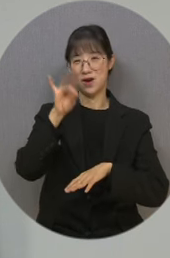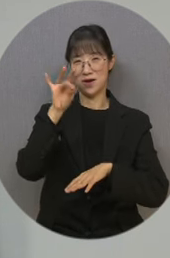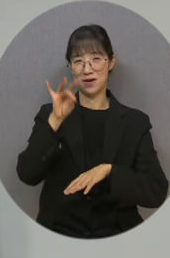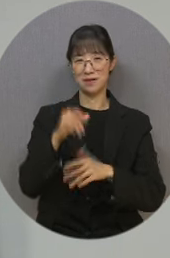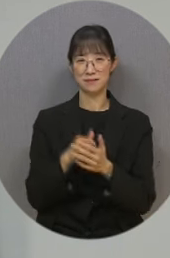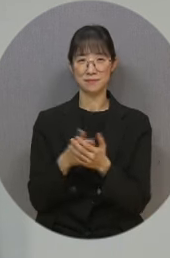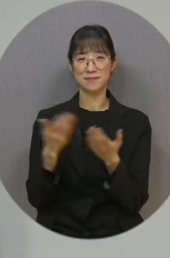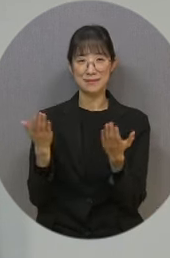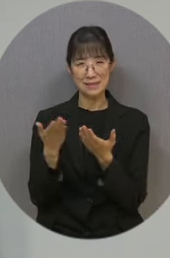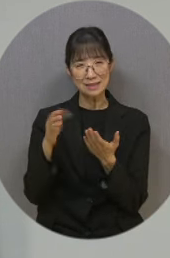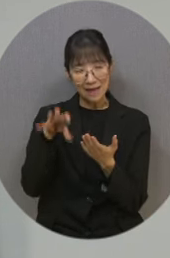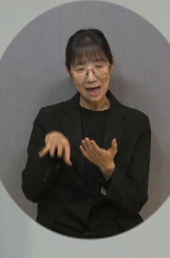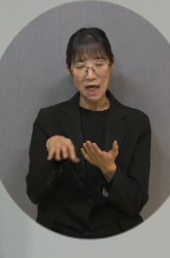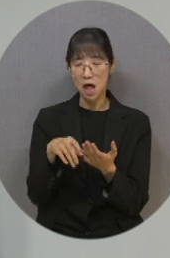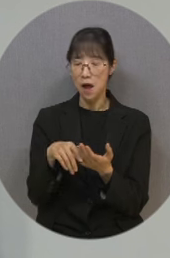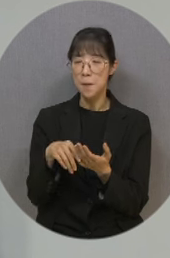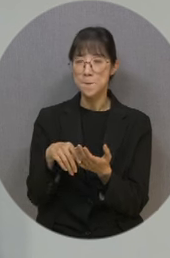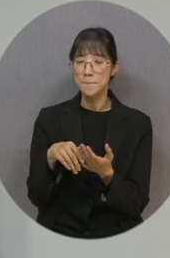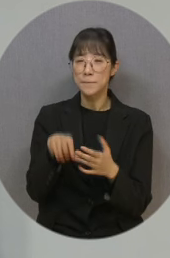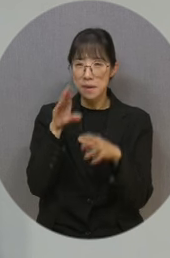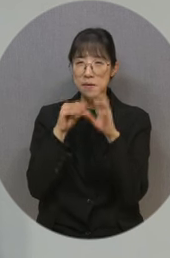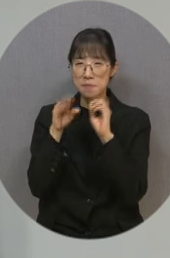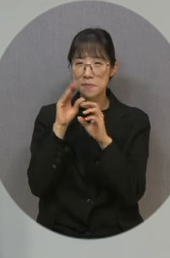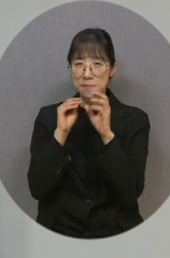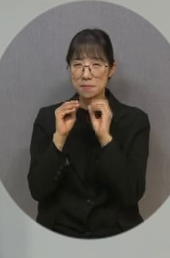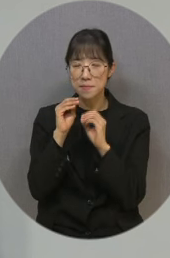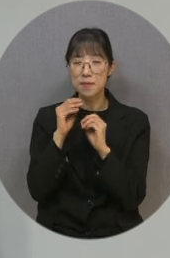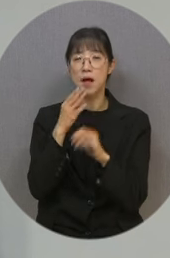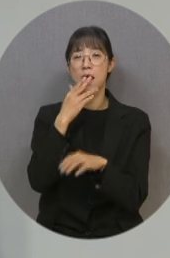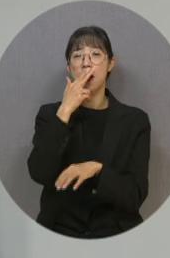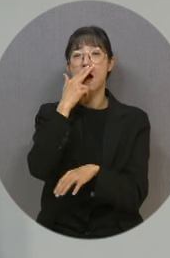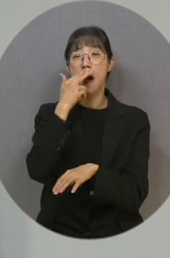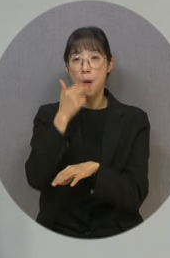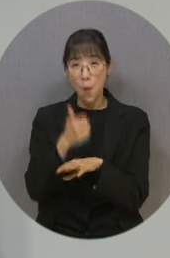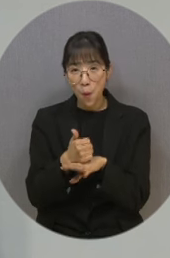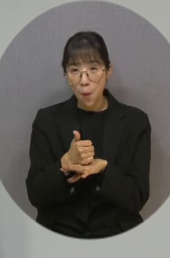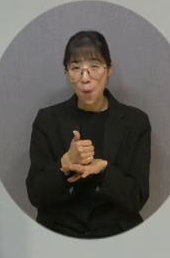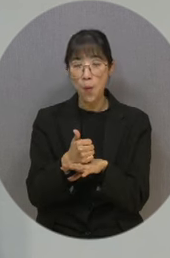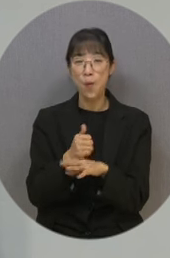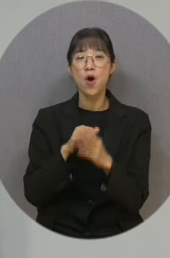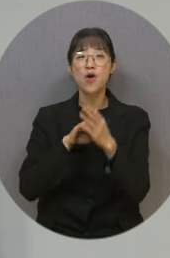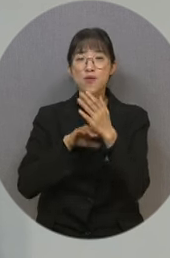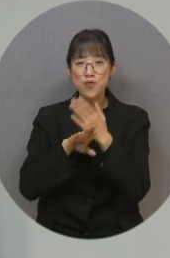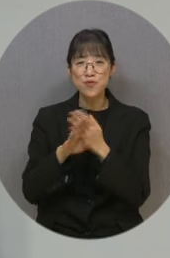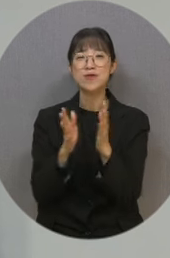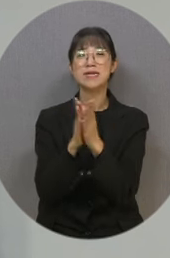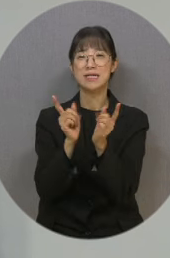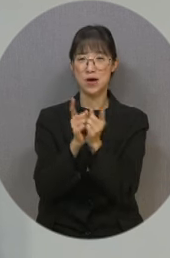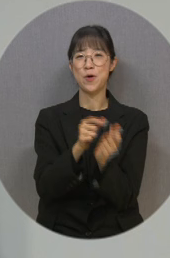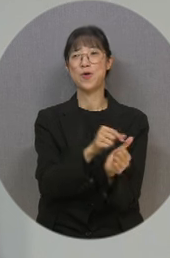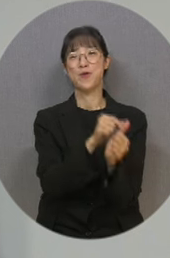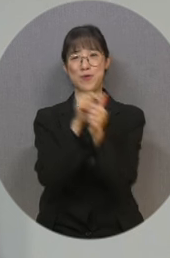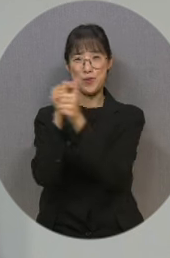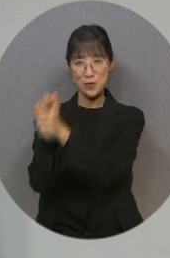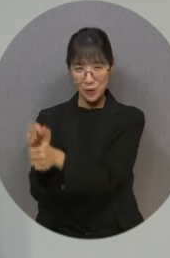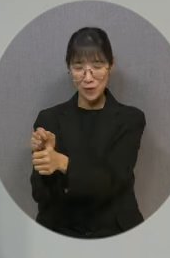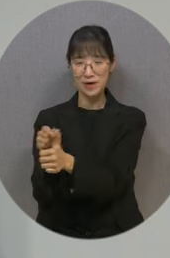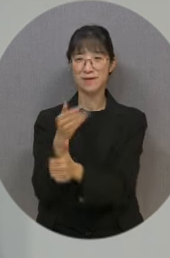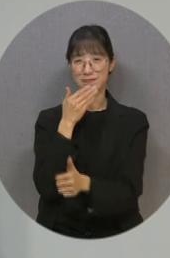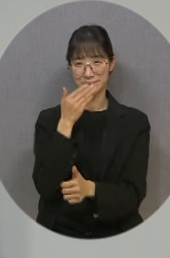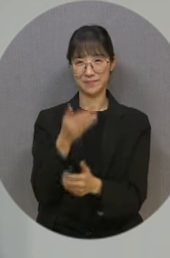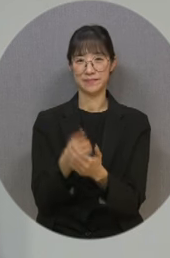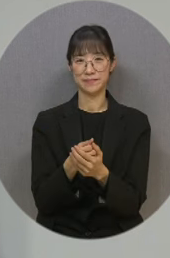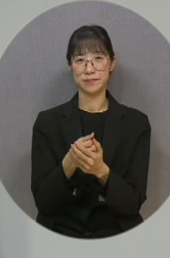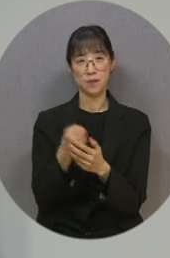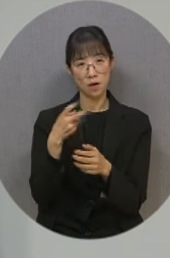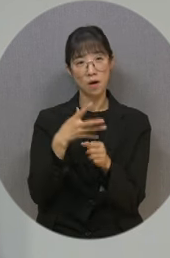직장이라는 것은 이런 것이다 해 가지고 어느 정도 적응이 되면 그다음에에 직접 채용이 될 수 있도록 하고 있고요